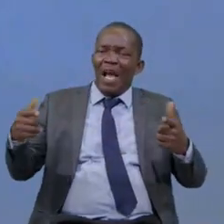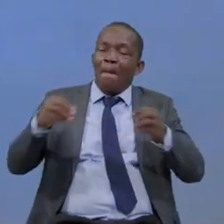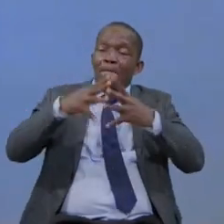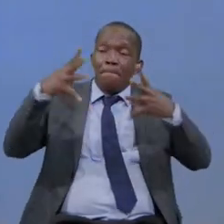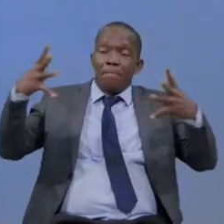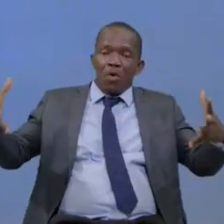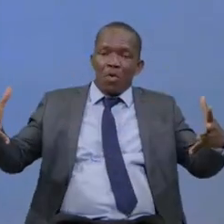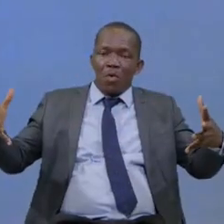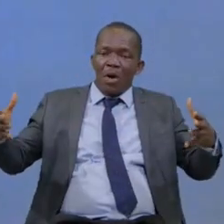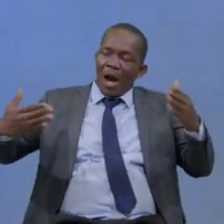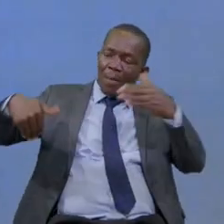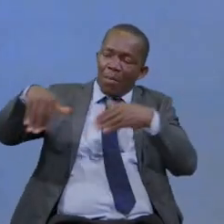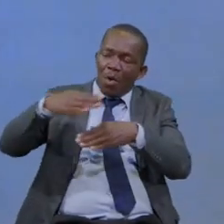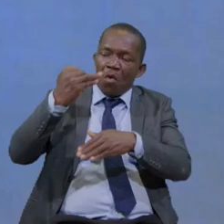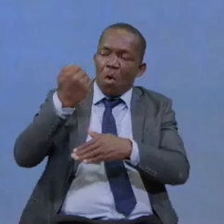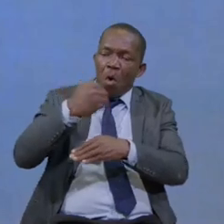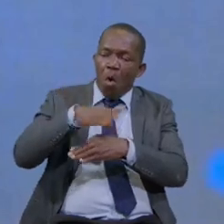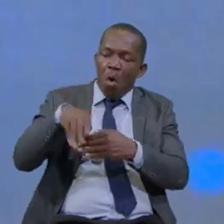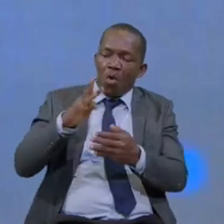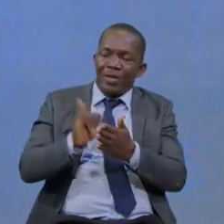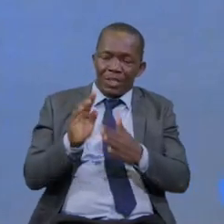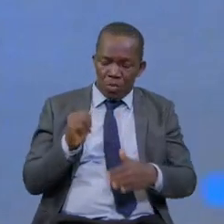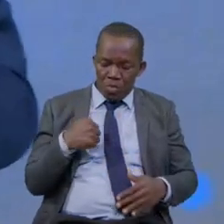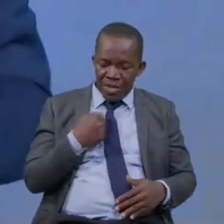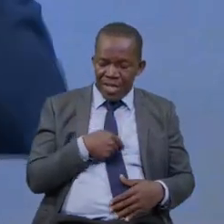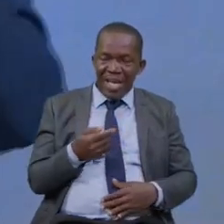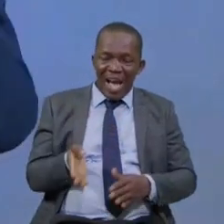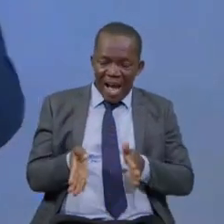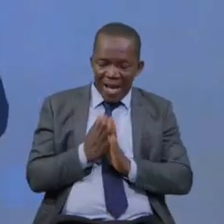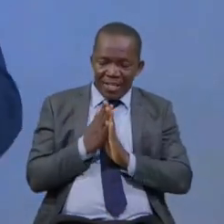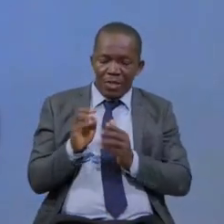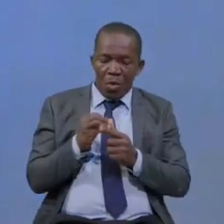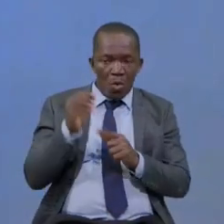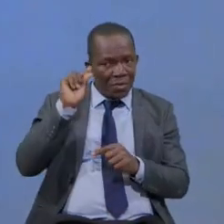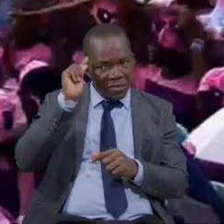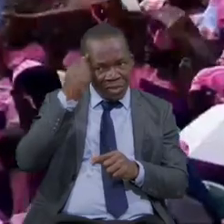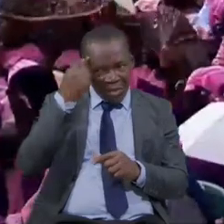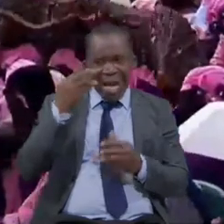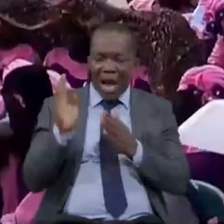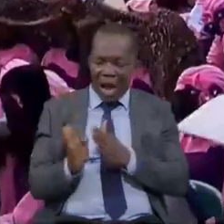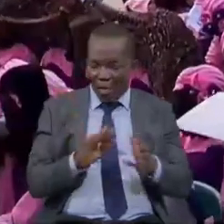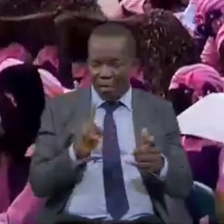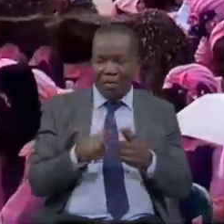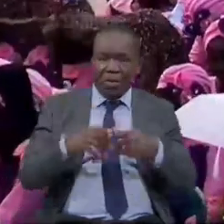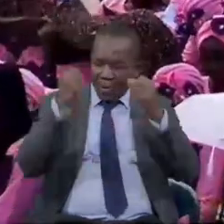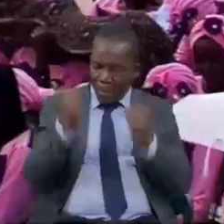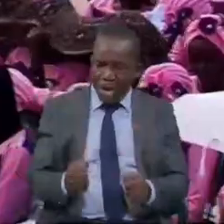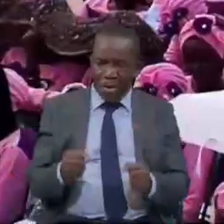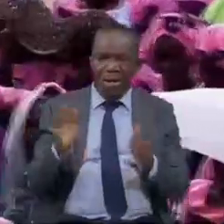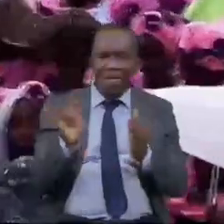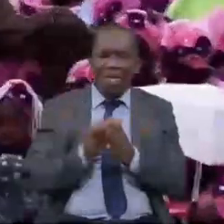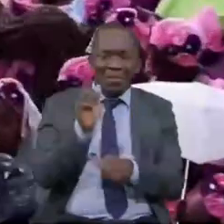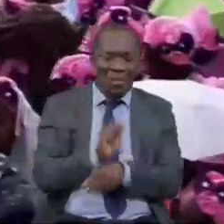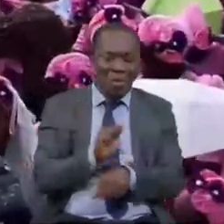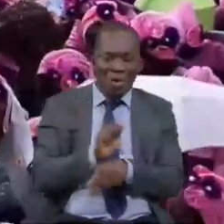faire par la puissance qui agit en nous infiniment au-delà de tout ce que nous demandons, pensons, selon la puissance qui agit